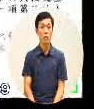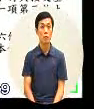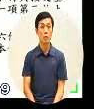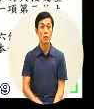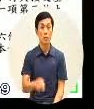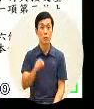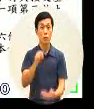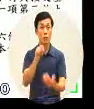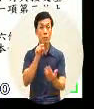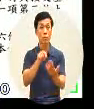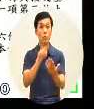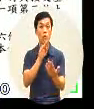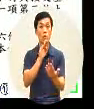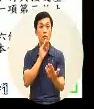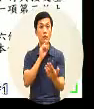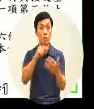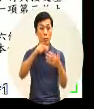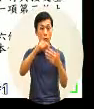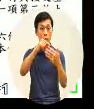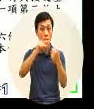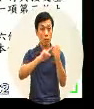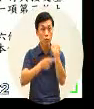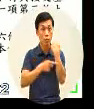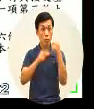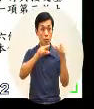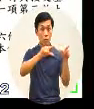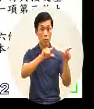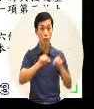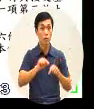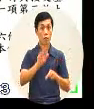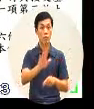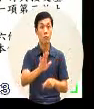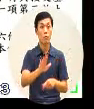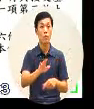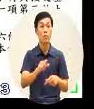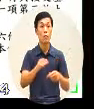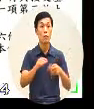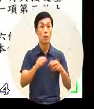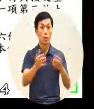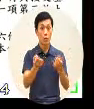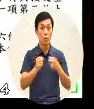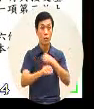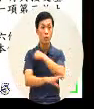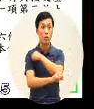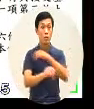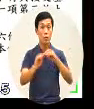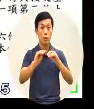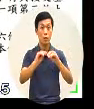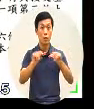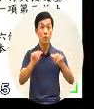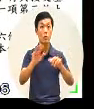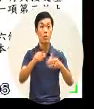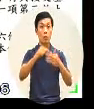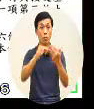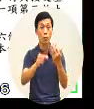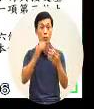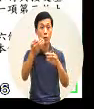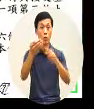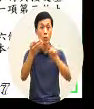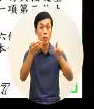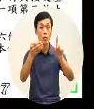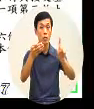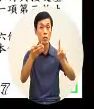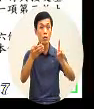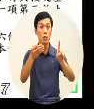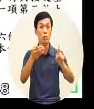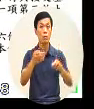这是按法令的哈，接受基地得第九条之一了哈。我们这是都市计划容积